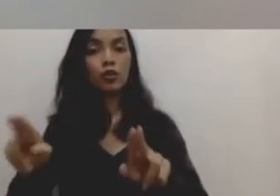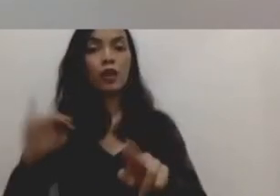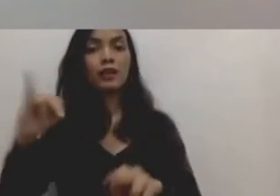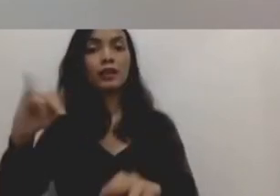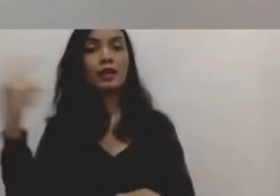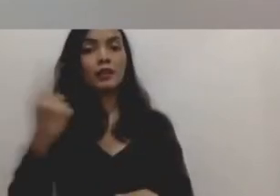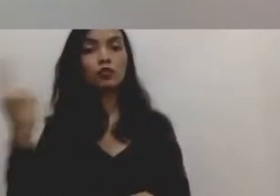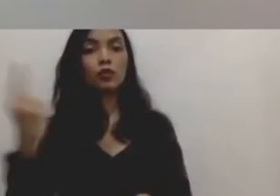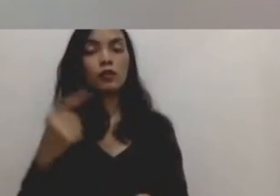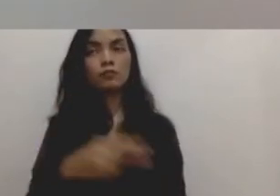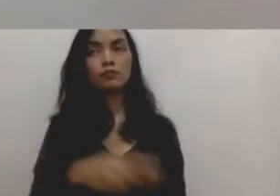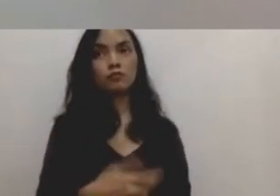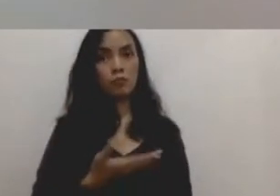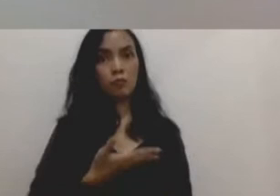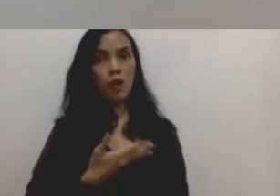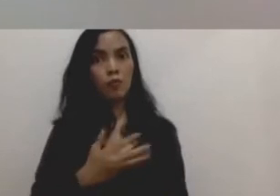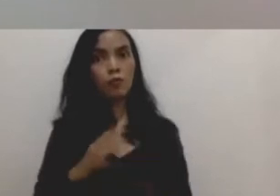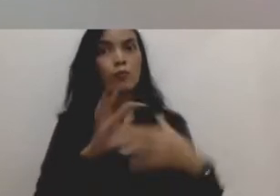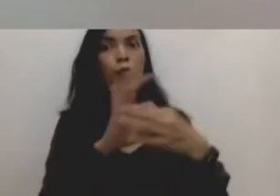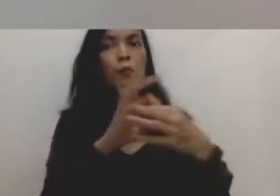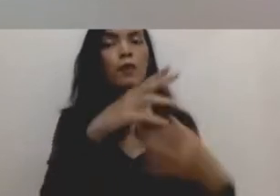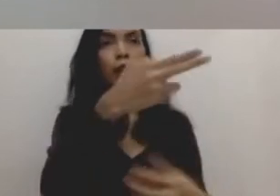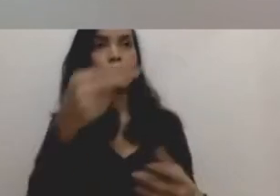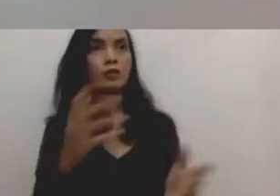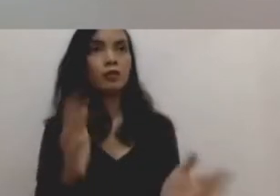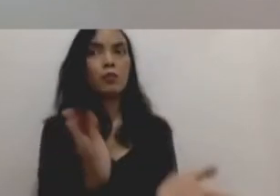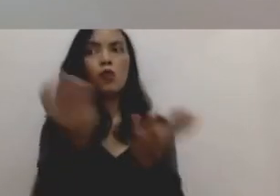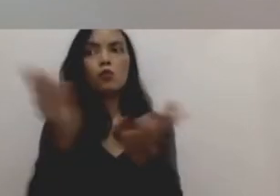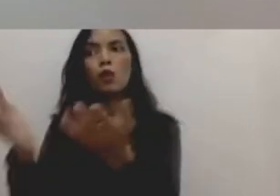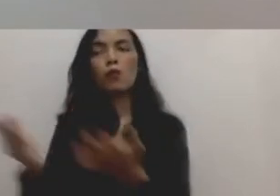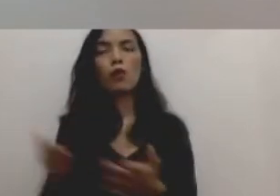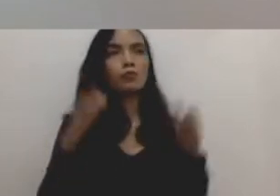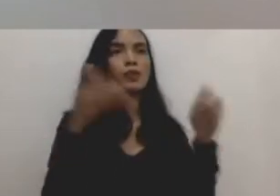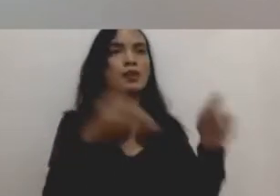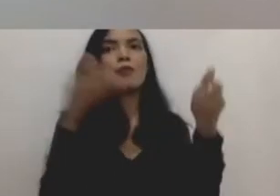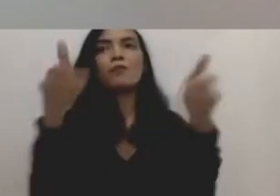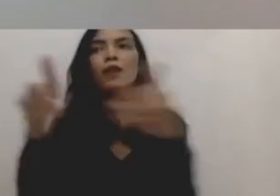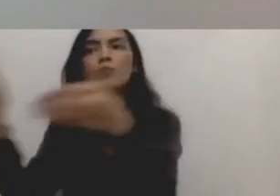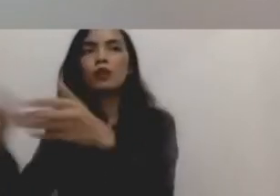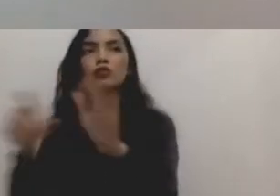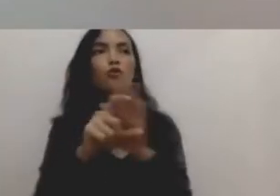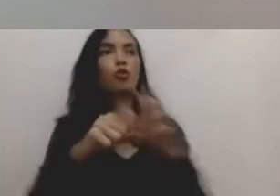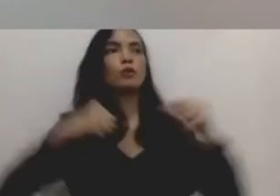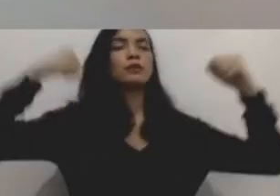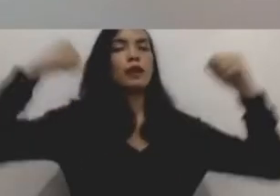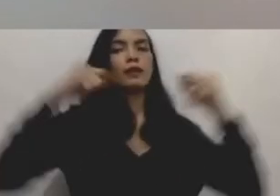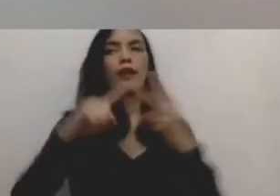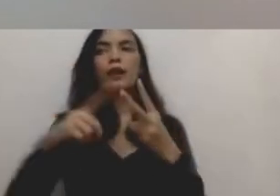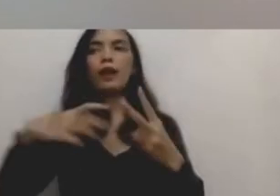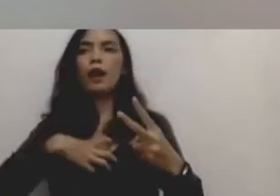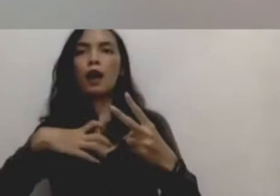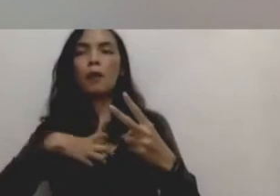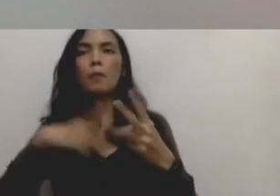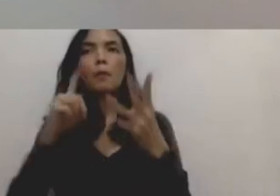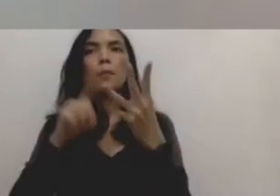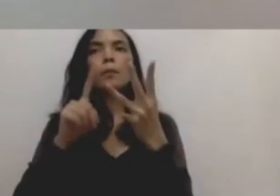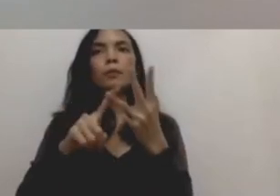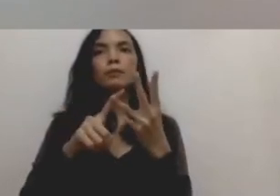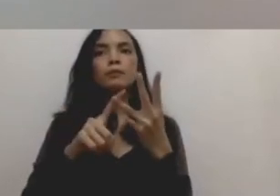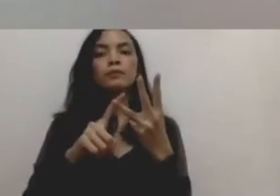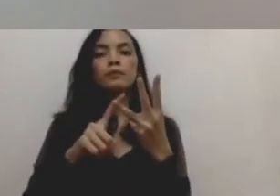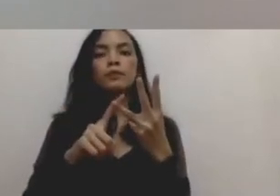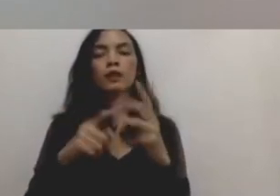Indonesia di berbagai bidang seperti kesehatan, hak asasi manusia,